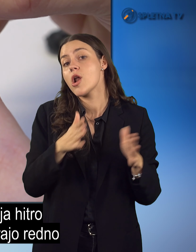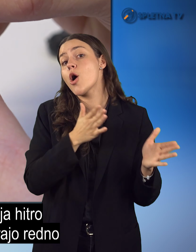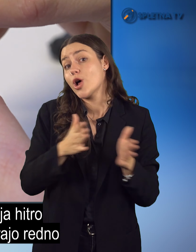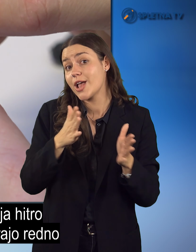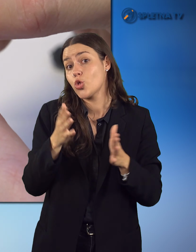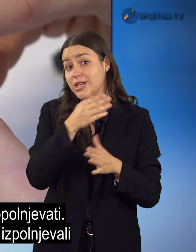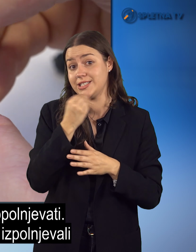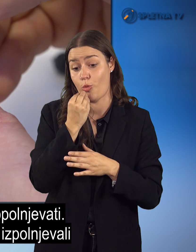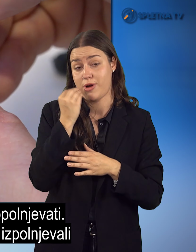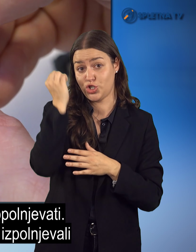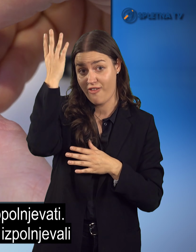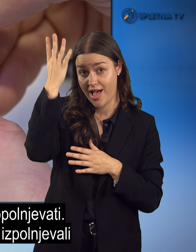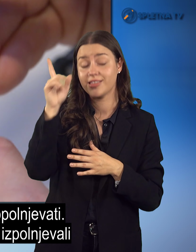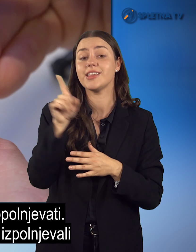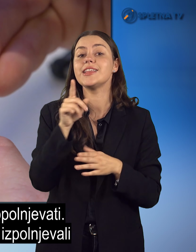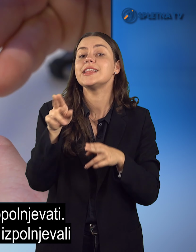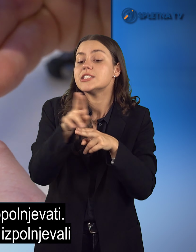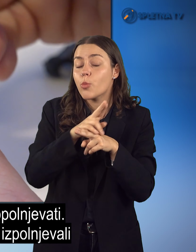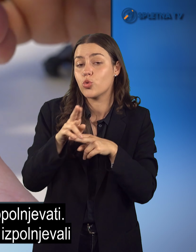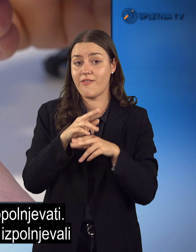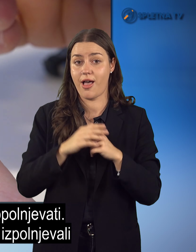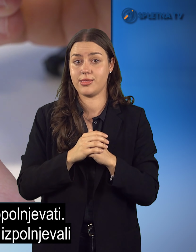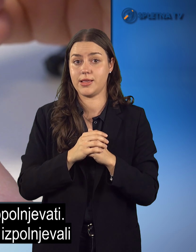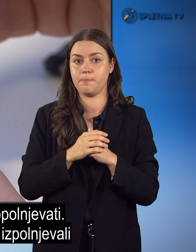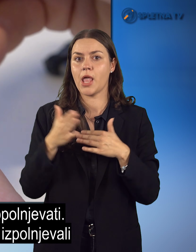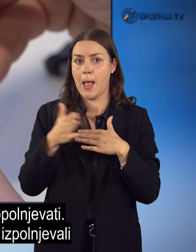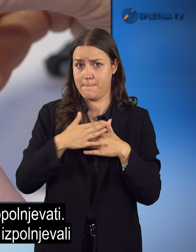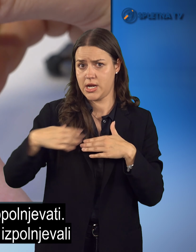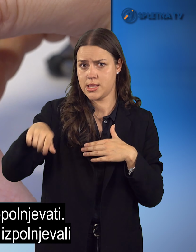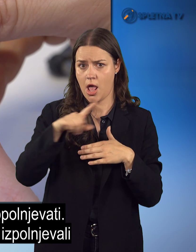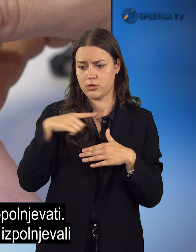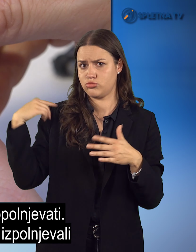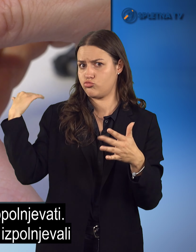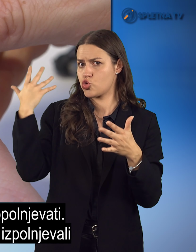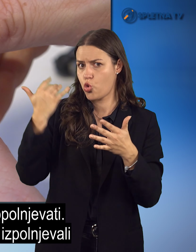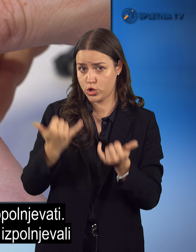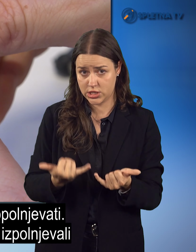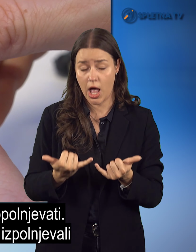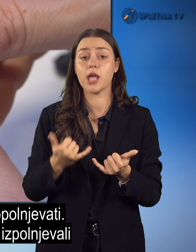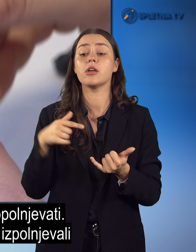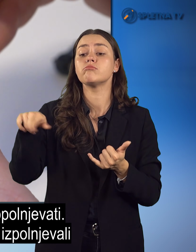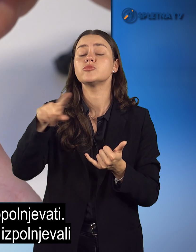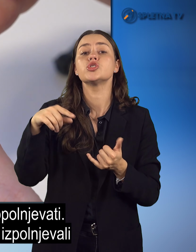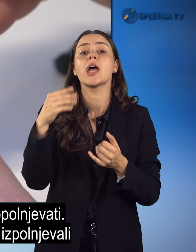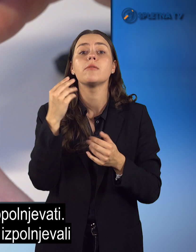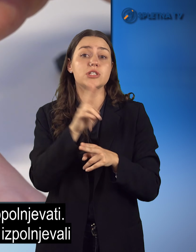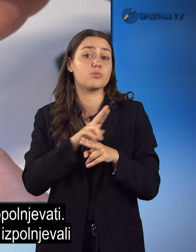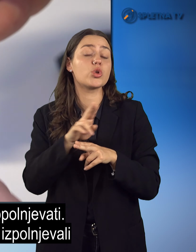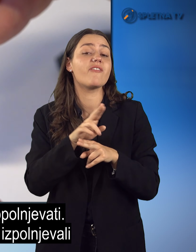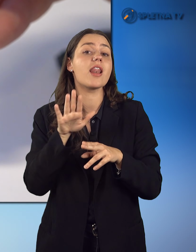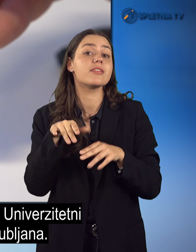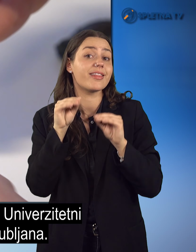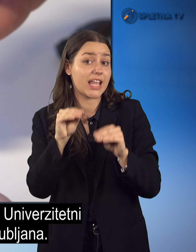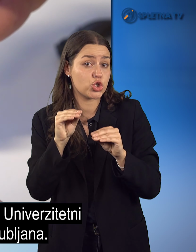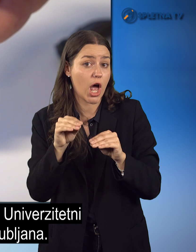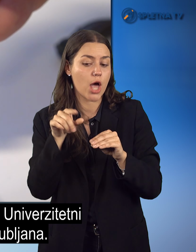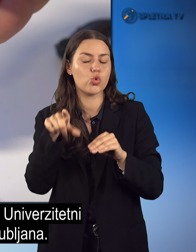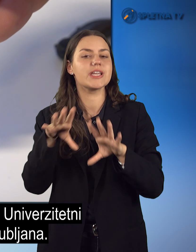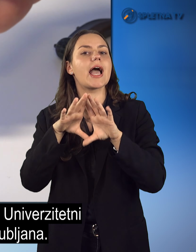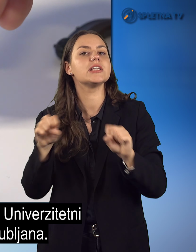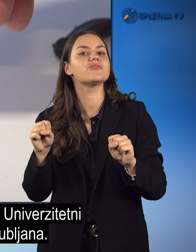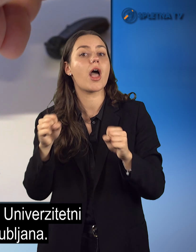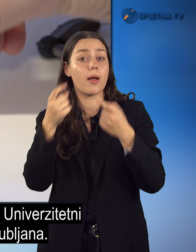redno izobraževati in izpopolnjevati. Pri nas so se doslej izpolnjevali na tečaju, ki ga